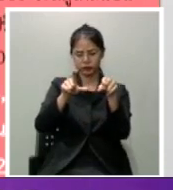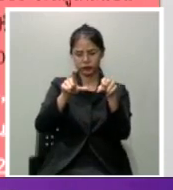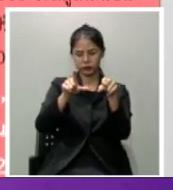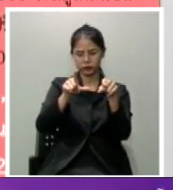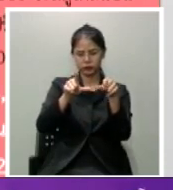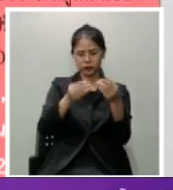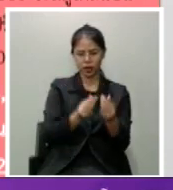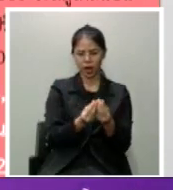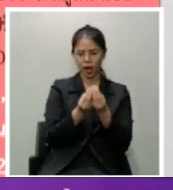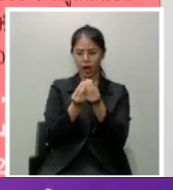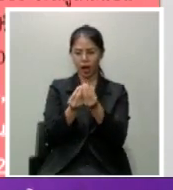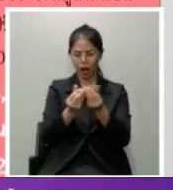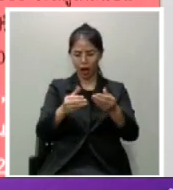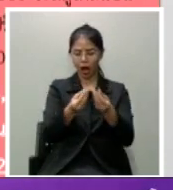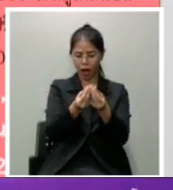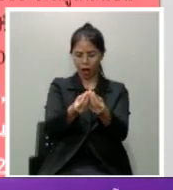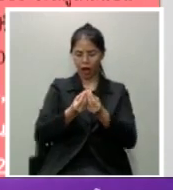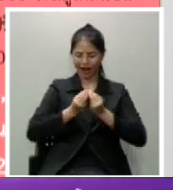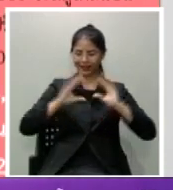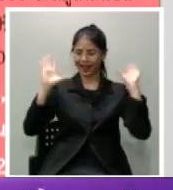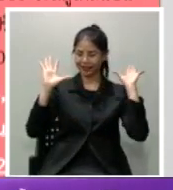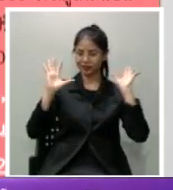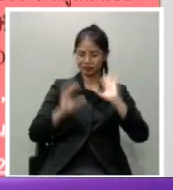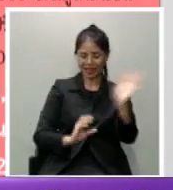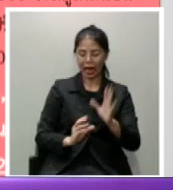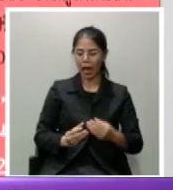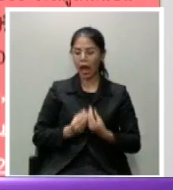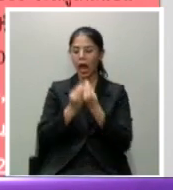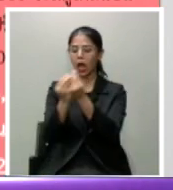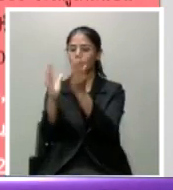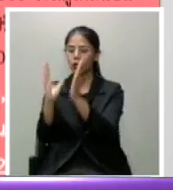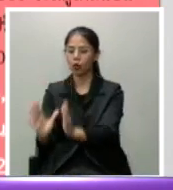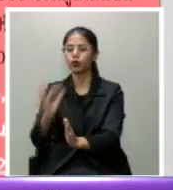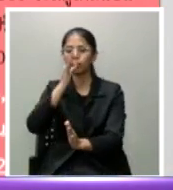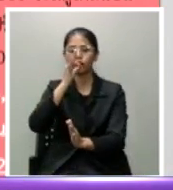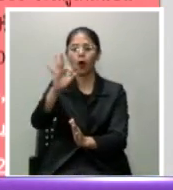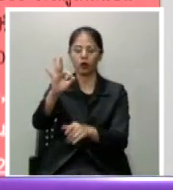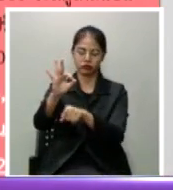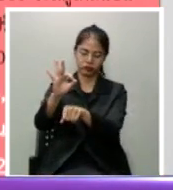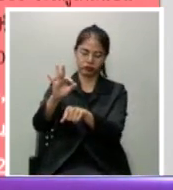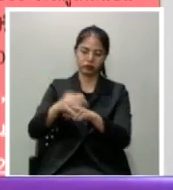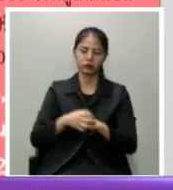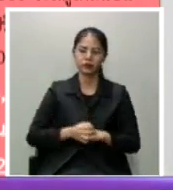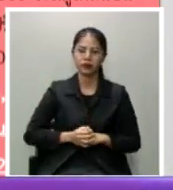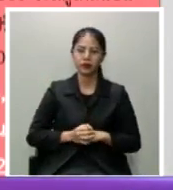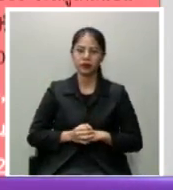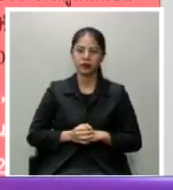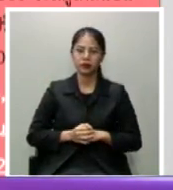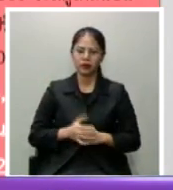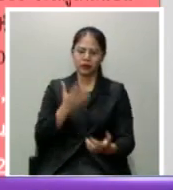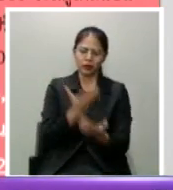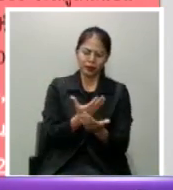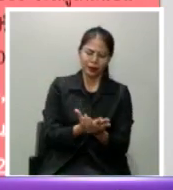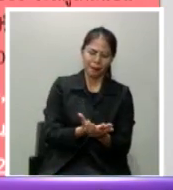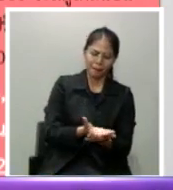ไม่ได้เข้ากระเป๋ารัฐเข้ากระเป๋าพลเมืองดีครับใครก็ตามมากหรือน้อย